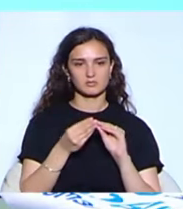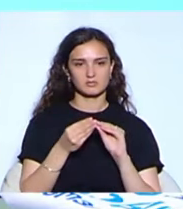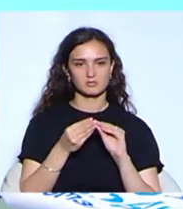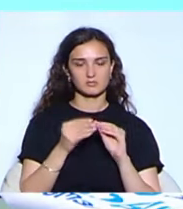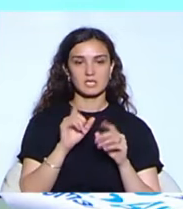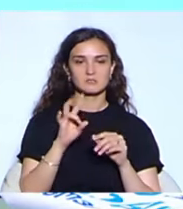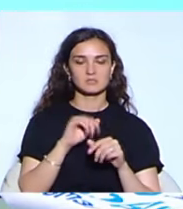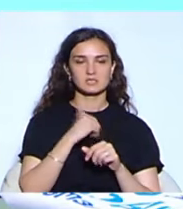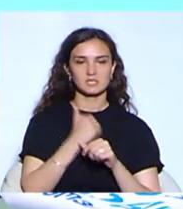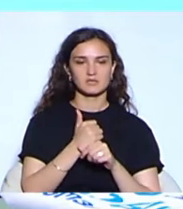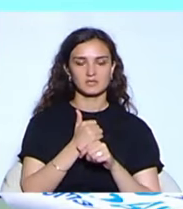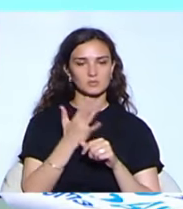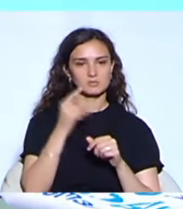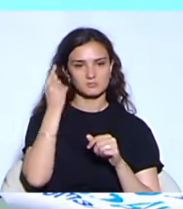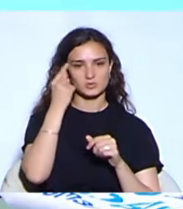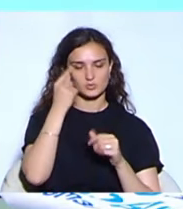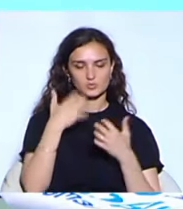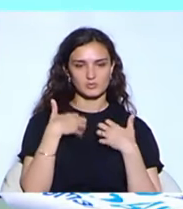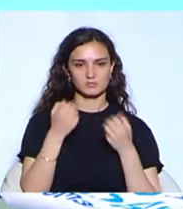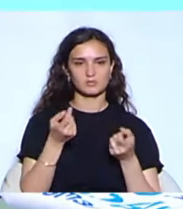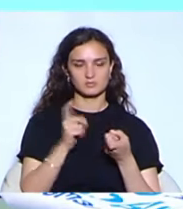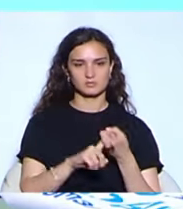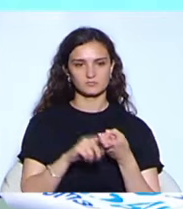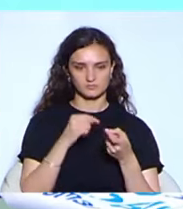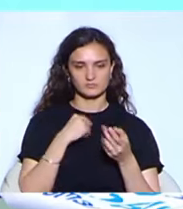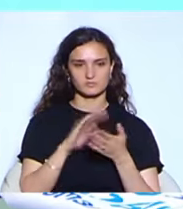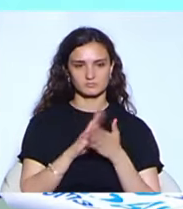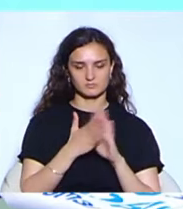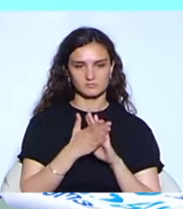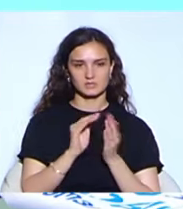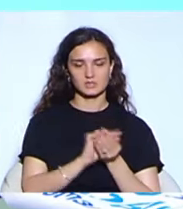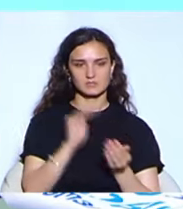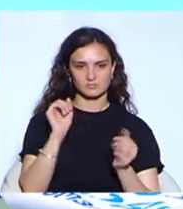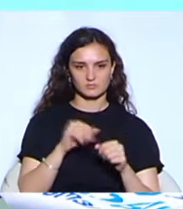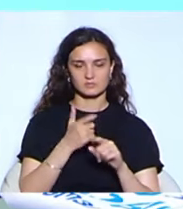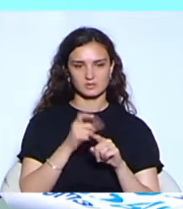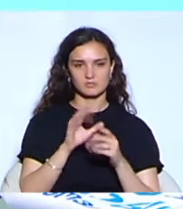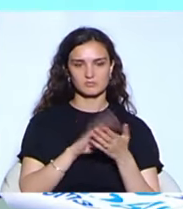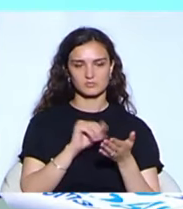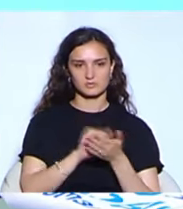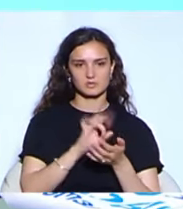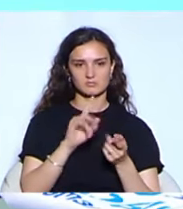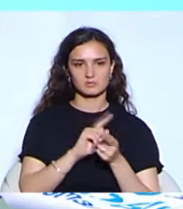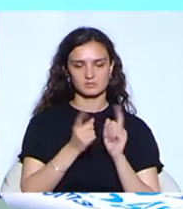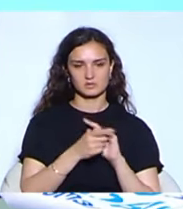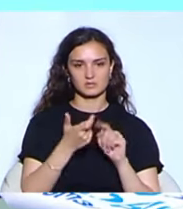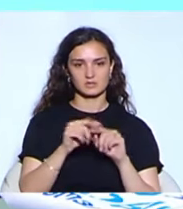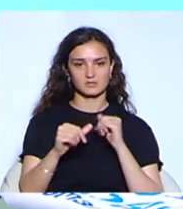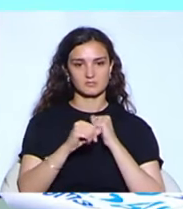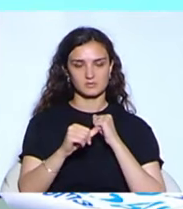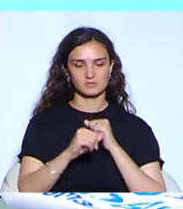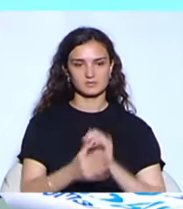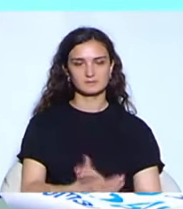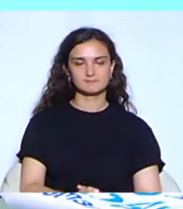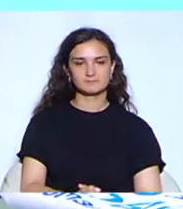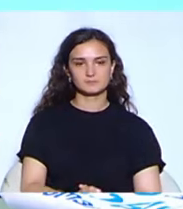მთავარი უპირატესობა, რომელიც ფსიქიკურ ჯანმრთელობაზე იკვეთება. ჩვენ შევთანხმდით, რომ აღზრდა შეიძლება ძალიან გაგვიფუჭოს საქმე, ან პირიქით ძალიან დაგვეხმაროს.